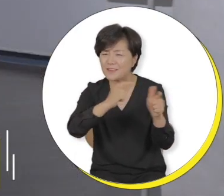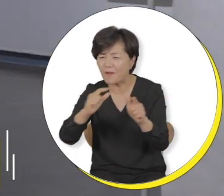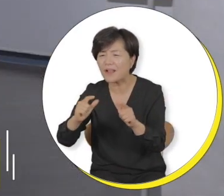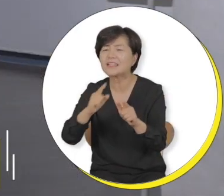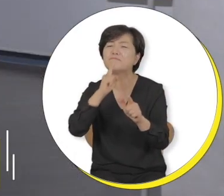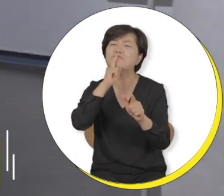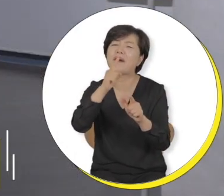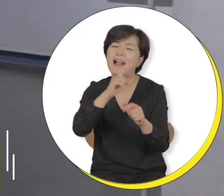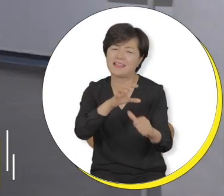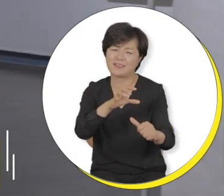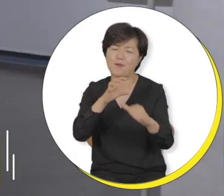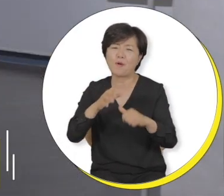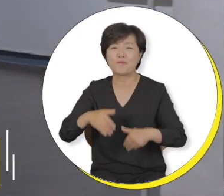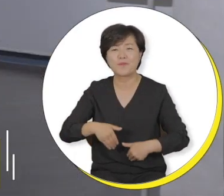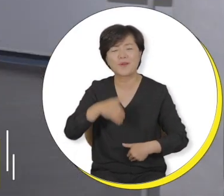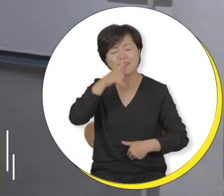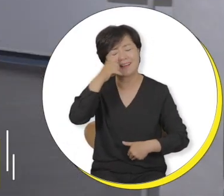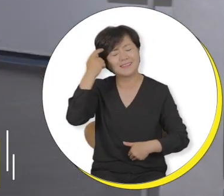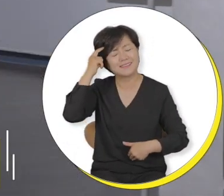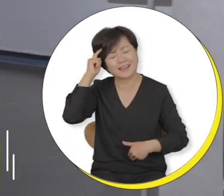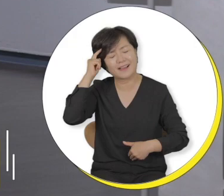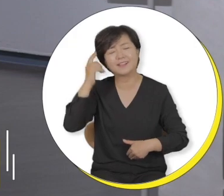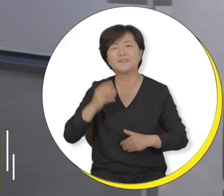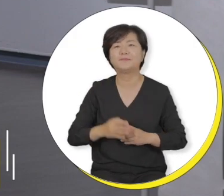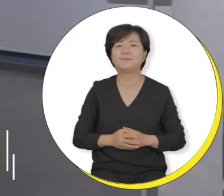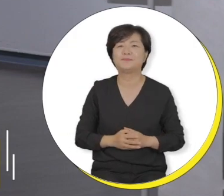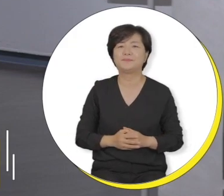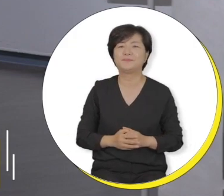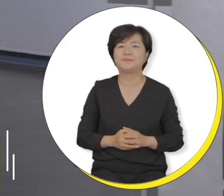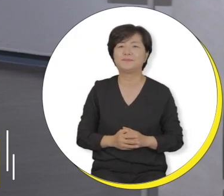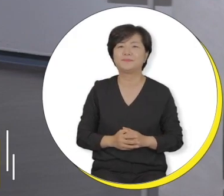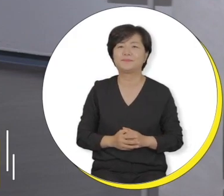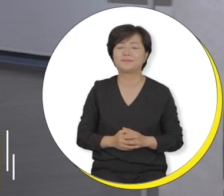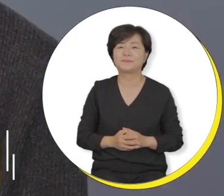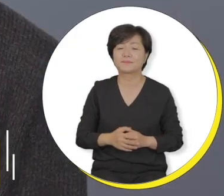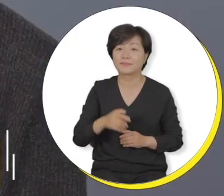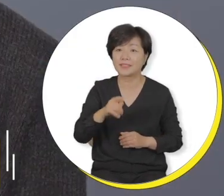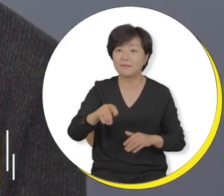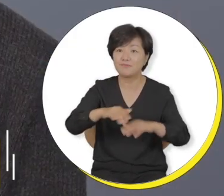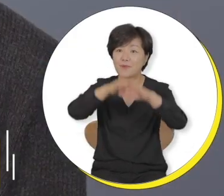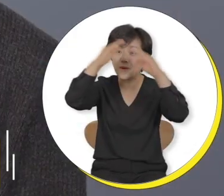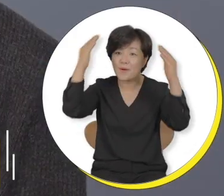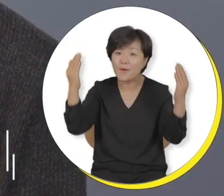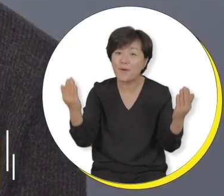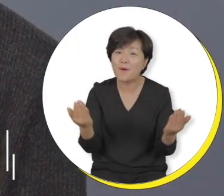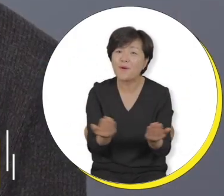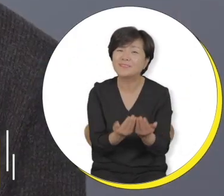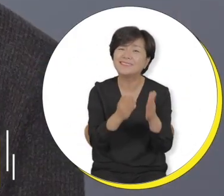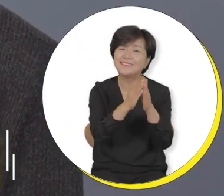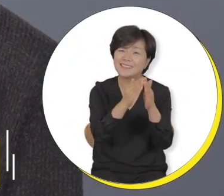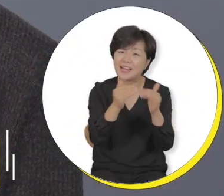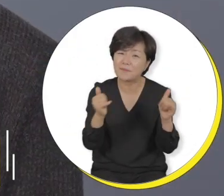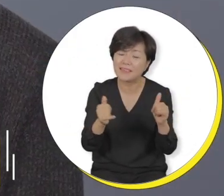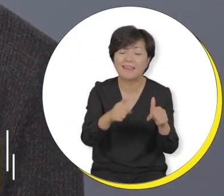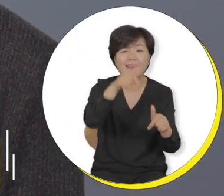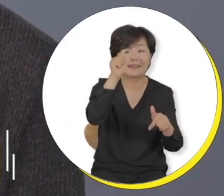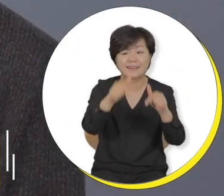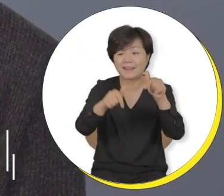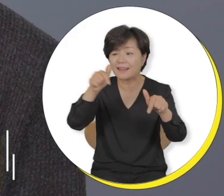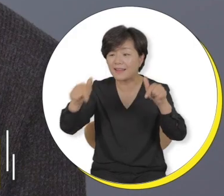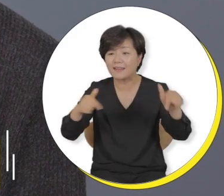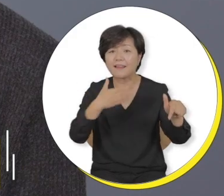다양한 언어로 좀 만들어야 되겠다라는 생각들을 하게 됐습니다. 이 모든 사회